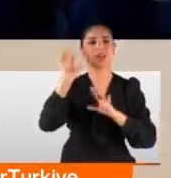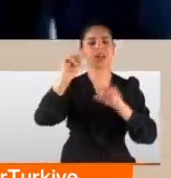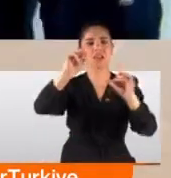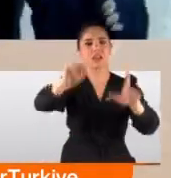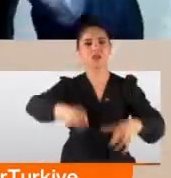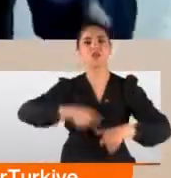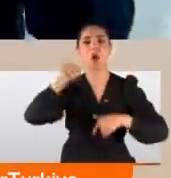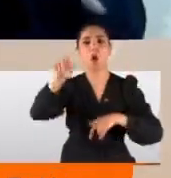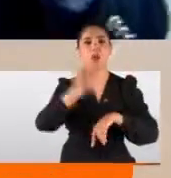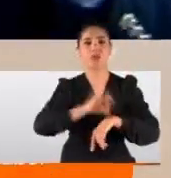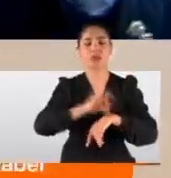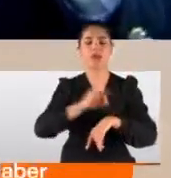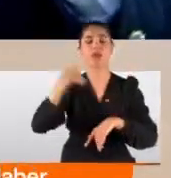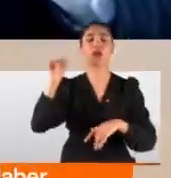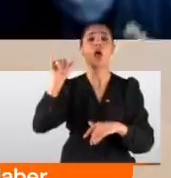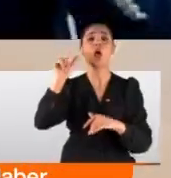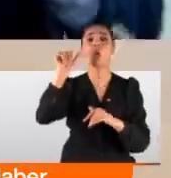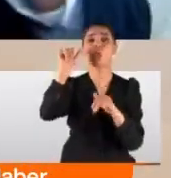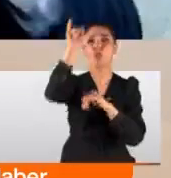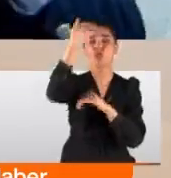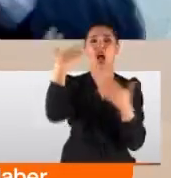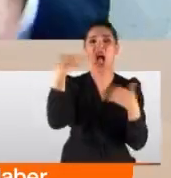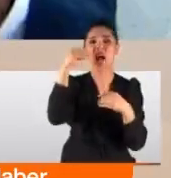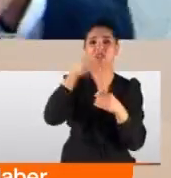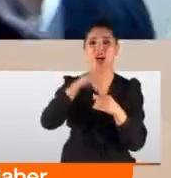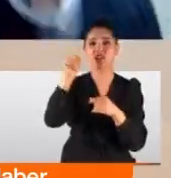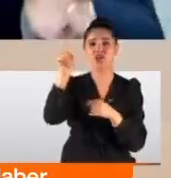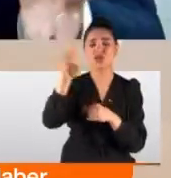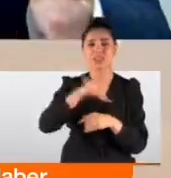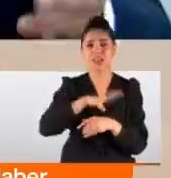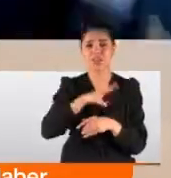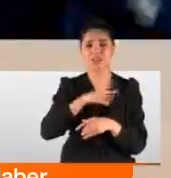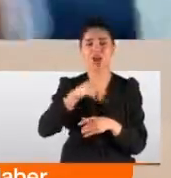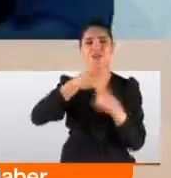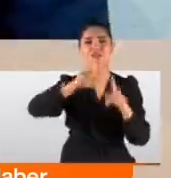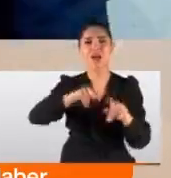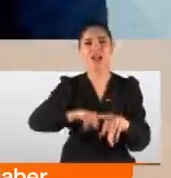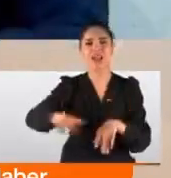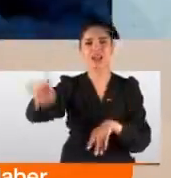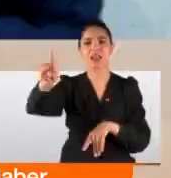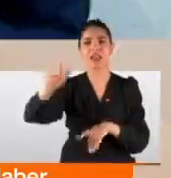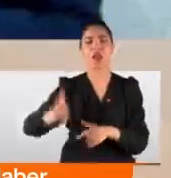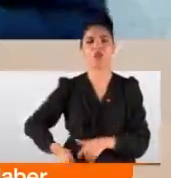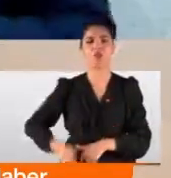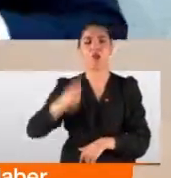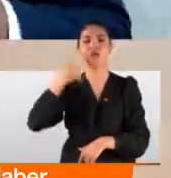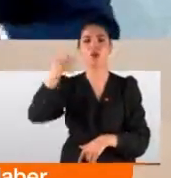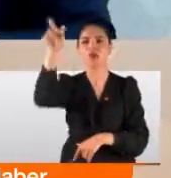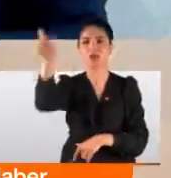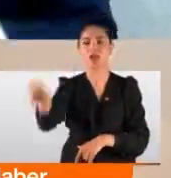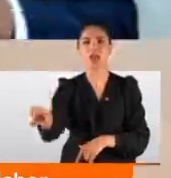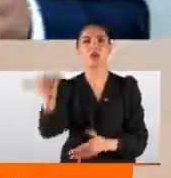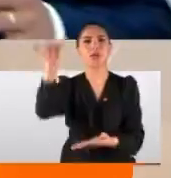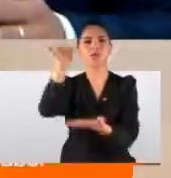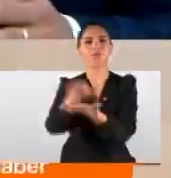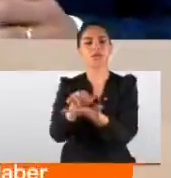uçağı havadaydı ve uçağın pilotu farklı bir frekans rota vererek güvenli şekilde Cumhurbaşkanımızın inmesini